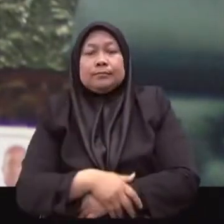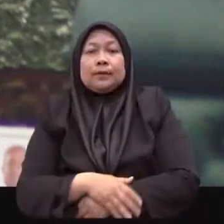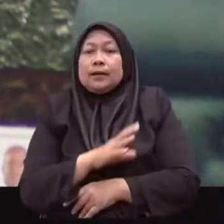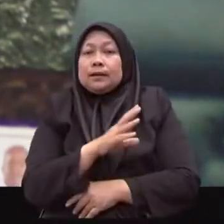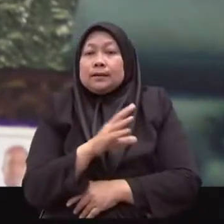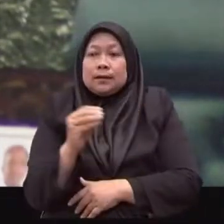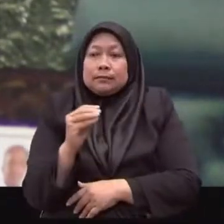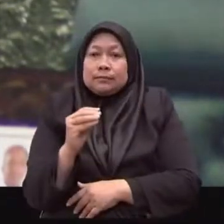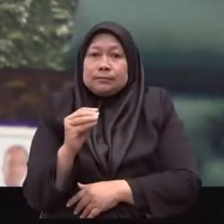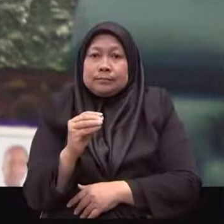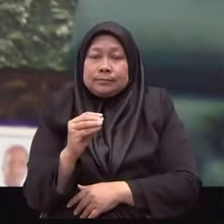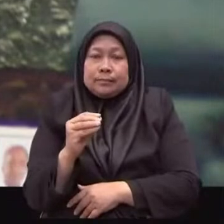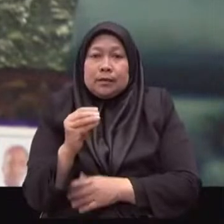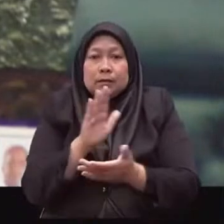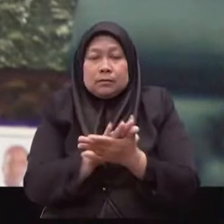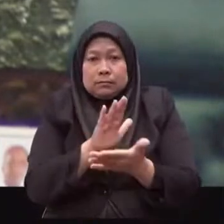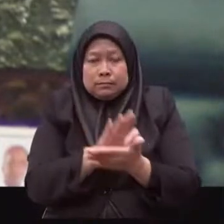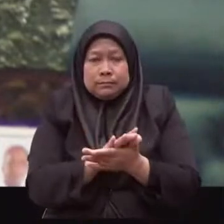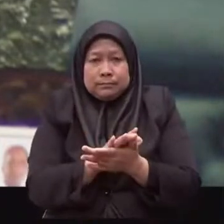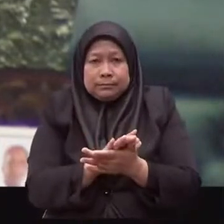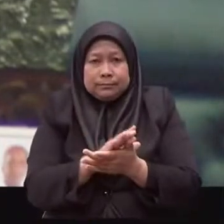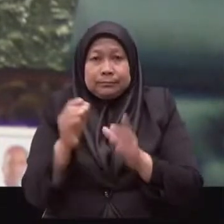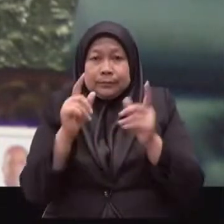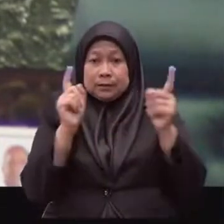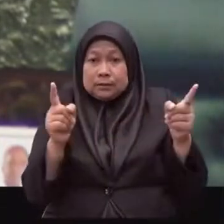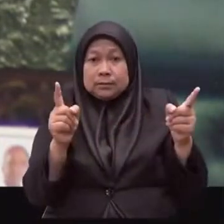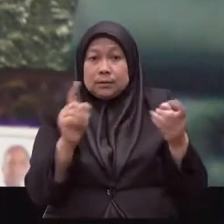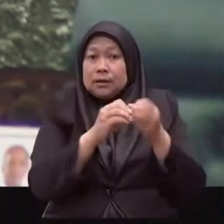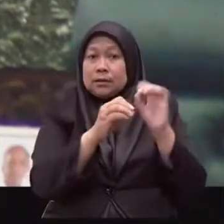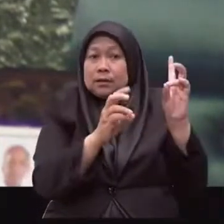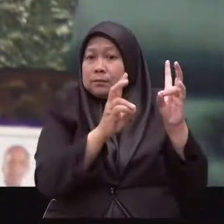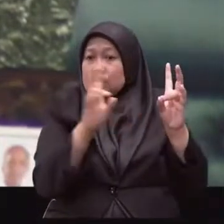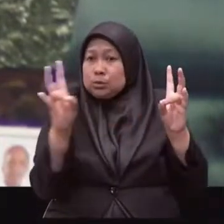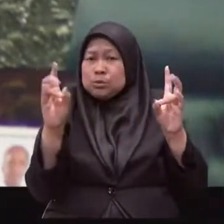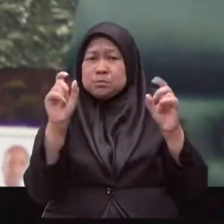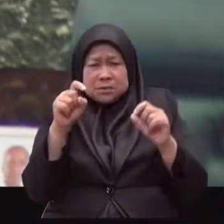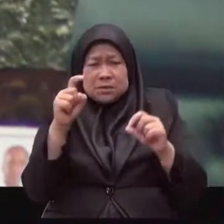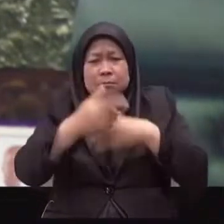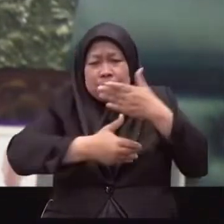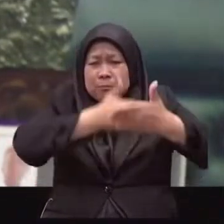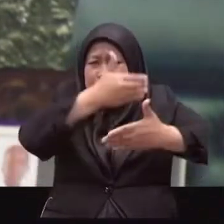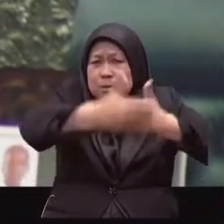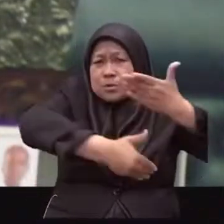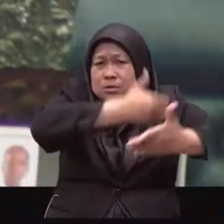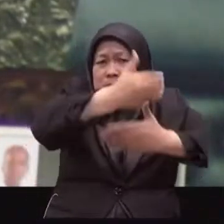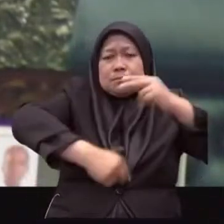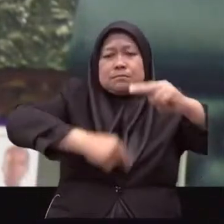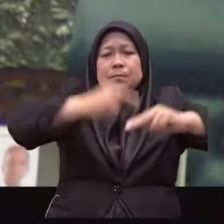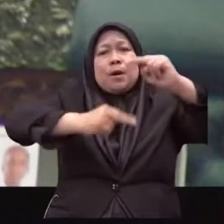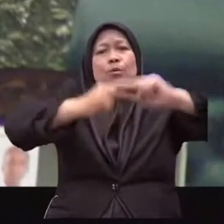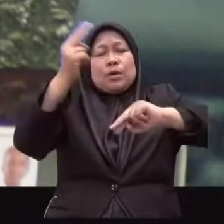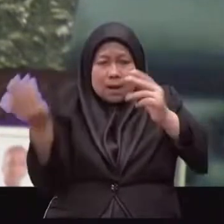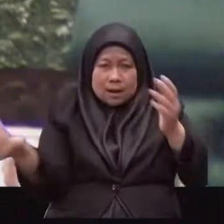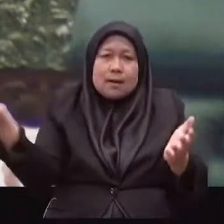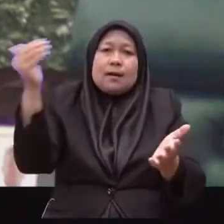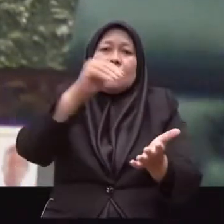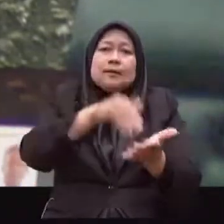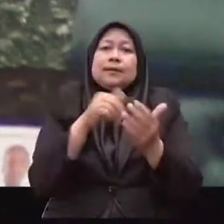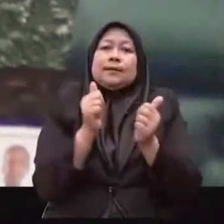untuk mengekalkan engine ering Talent dan mewujudkan satu